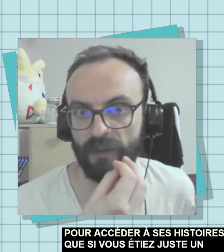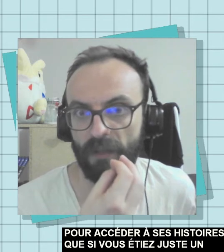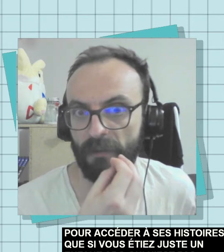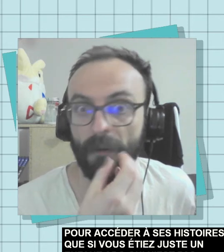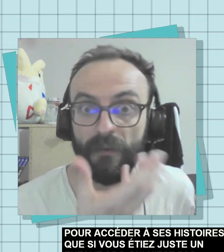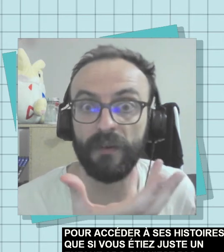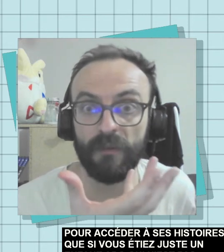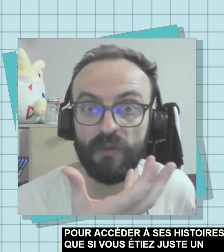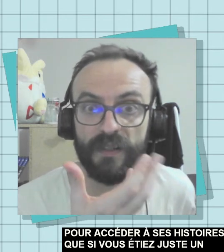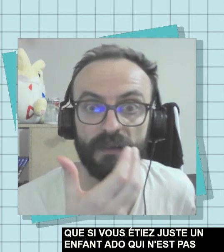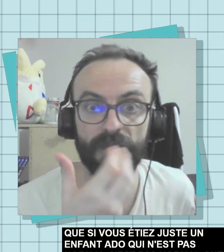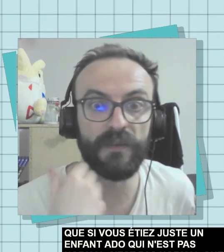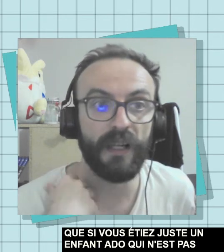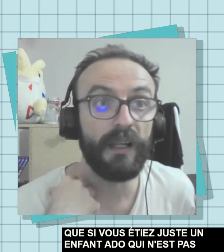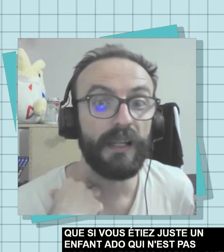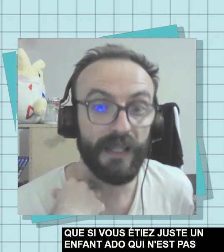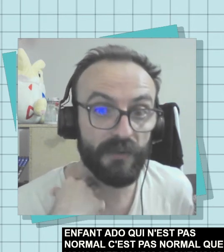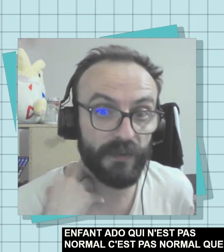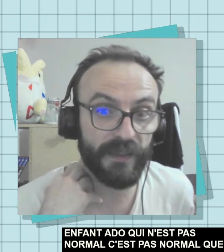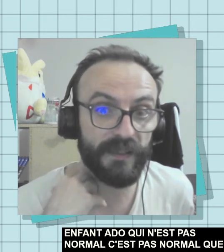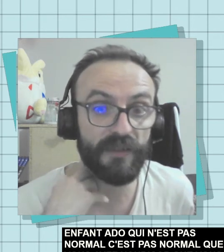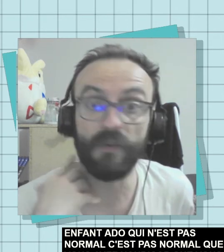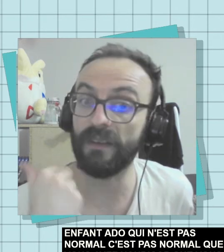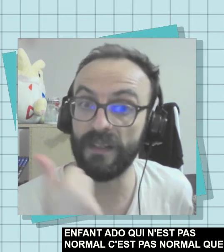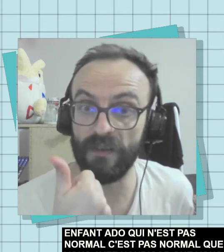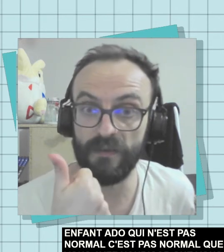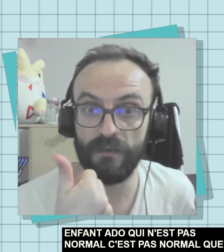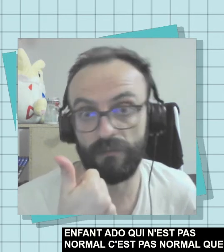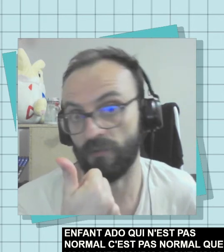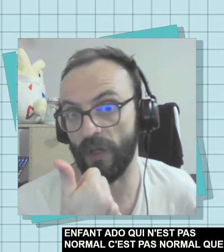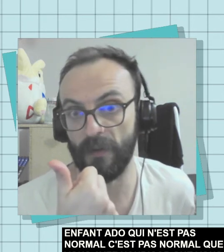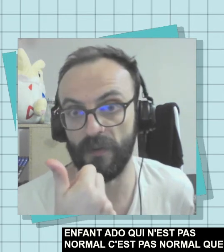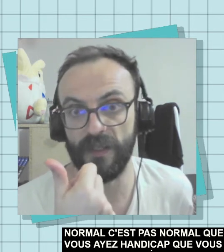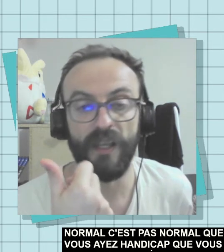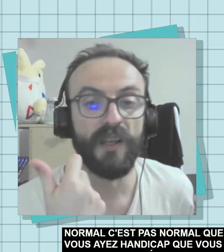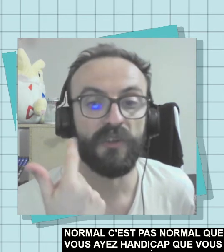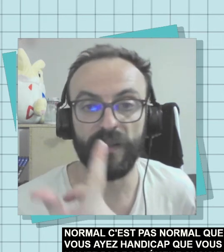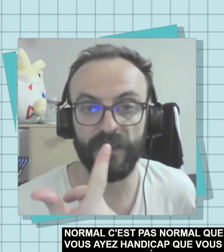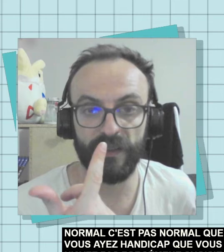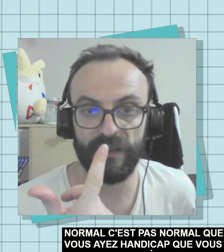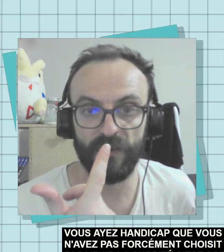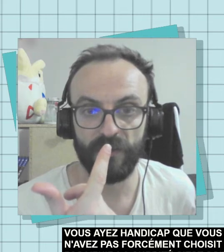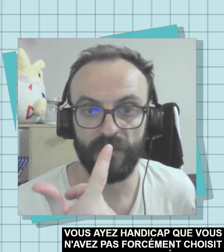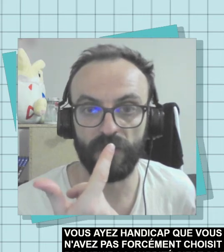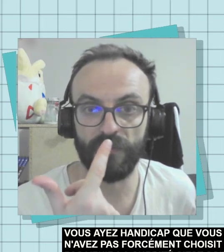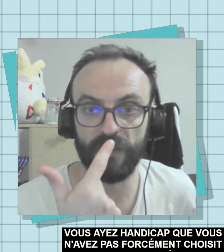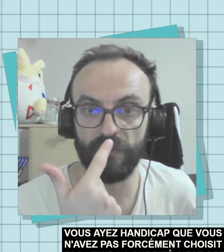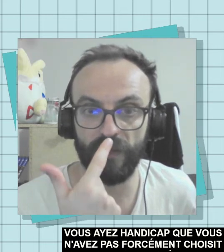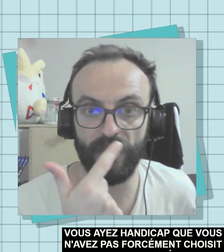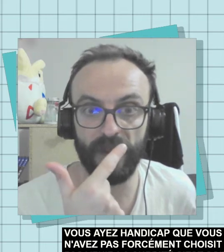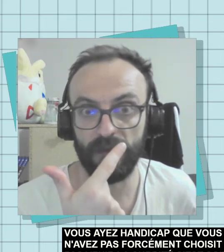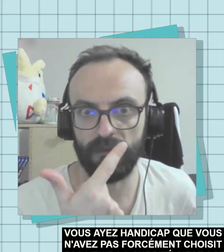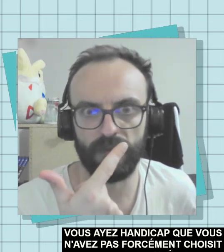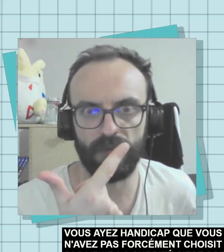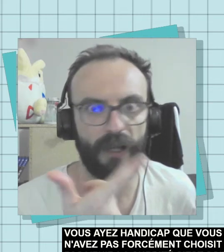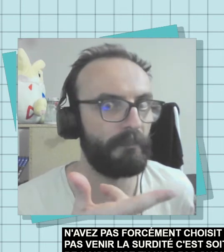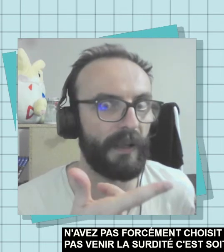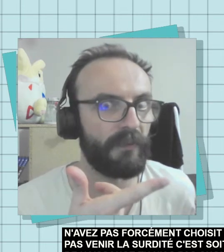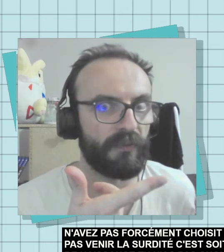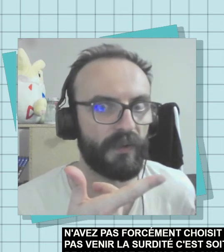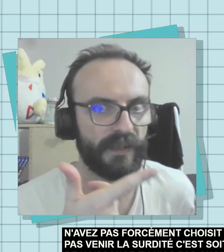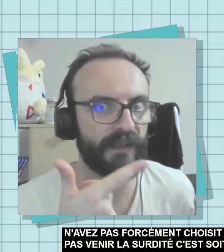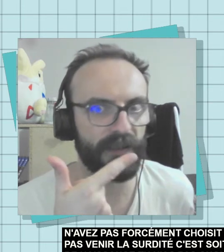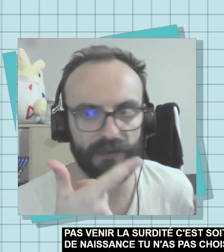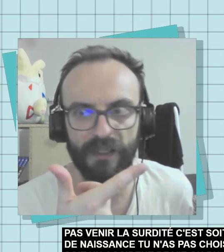vous n'avez pas forcément choisi. Enfin, je veux dire, la surdité, c'est soit de naissance, tu l'as pas choisi, soit tu as un accident de vie ou du travail, tu l'as pas